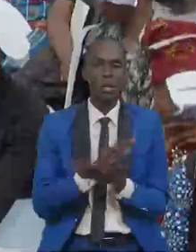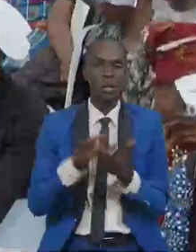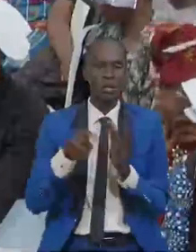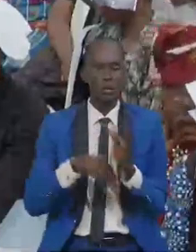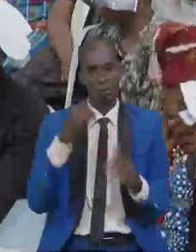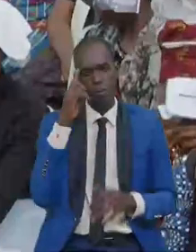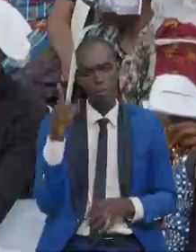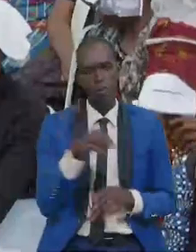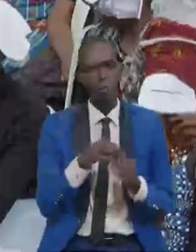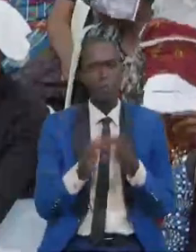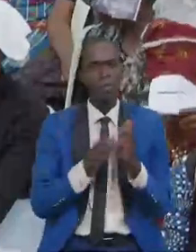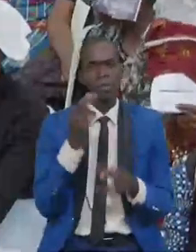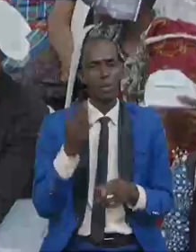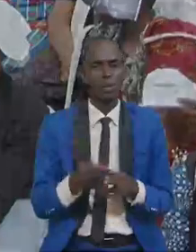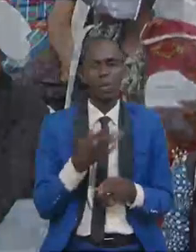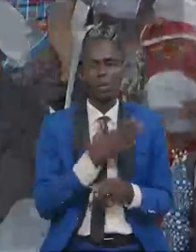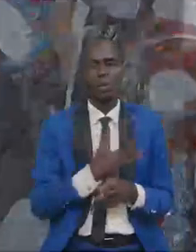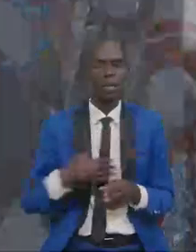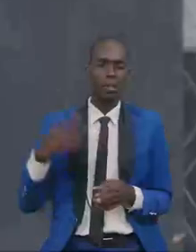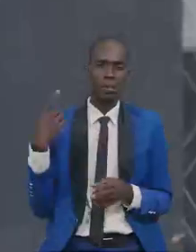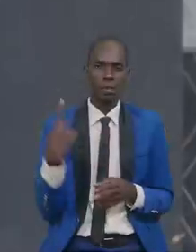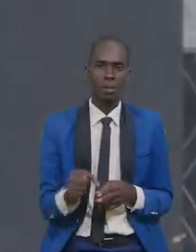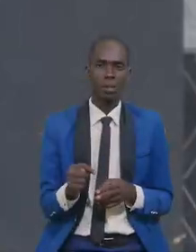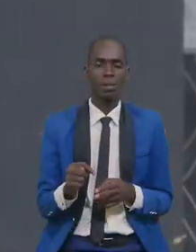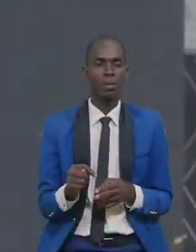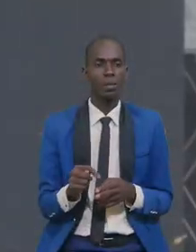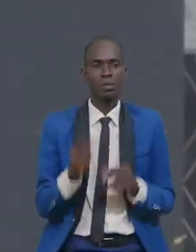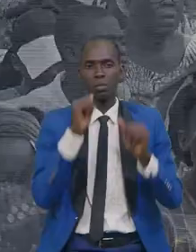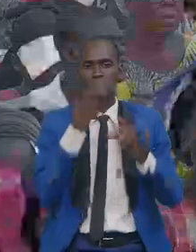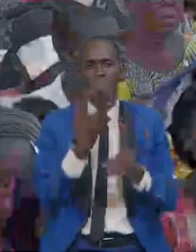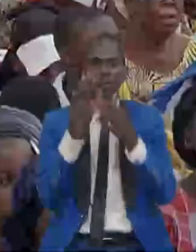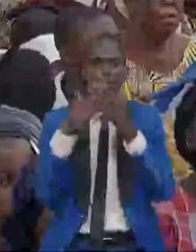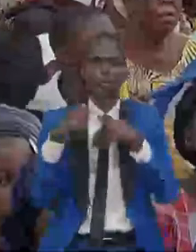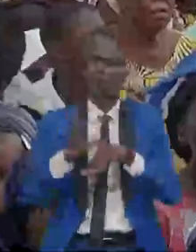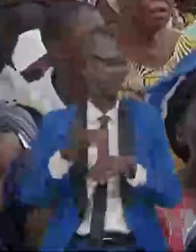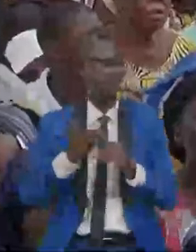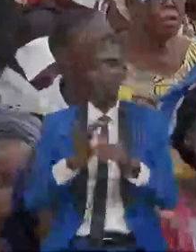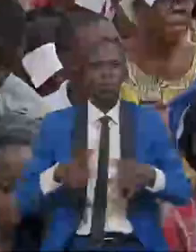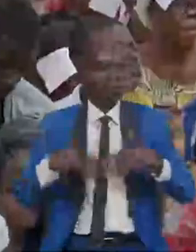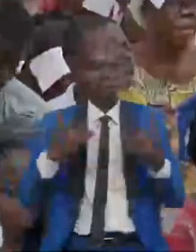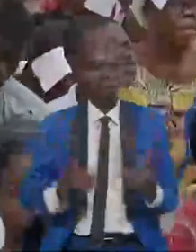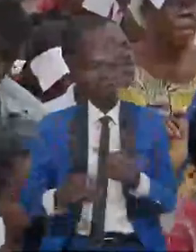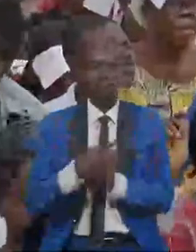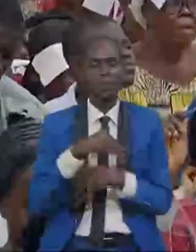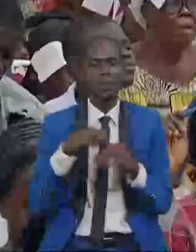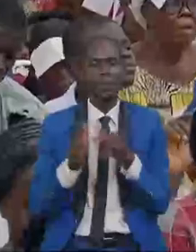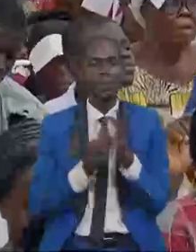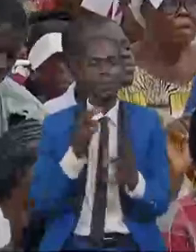sainteté et la plénitude du ciel dans ta vie aujourd'hui au nom de